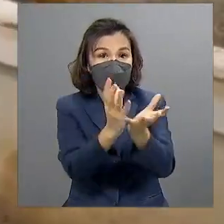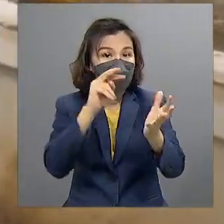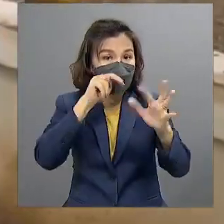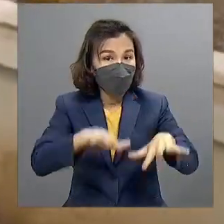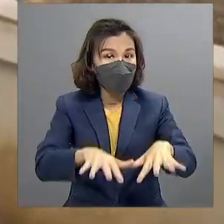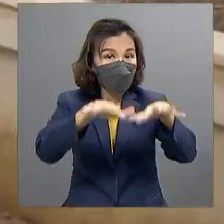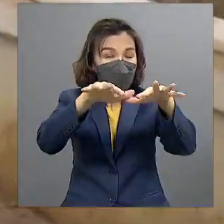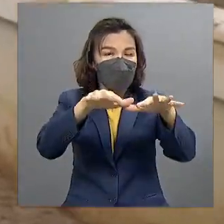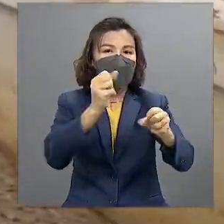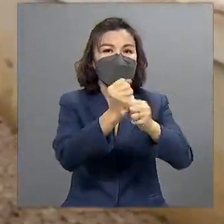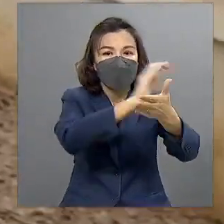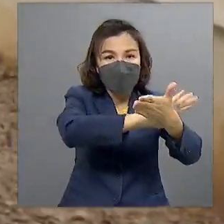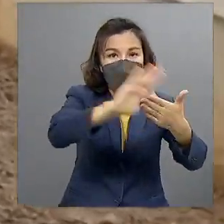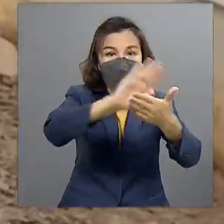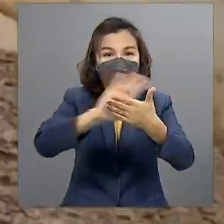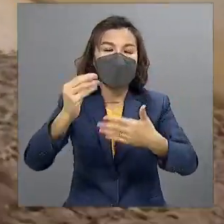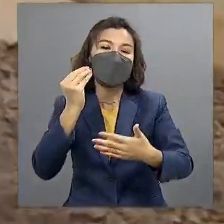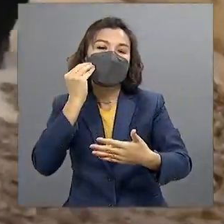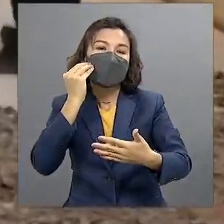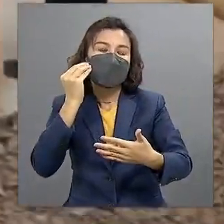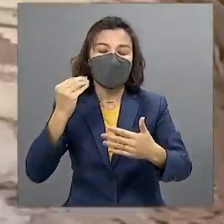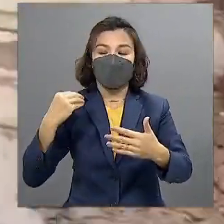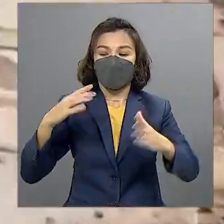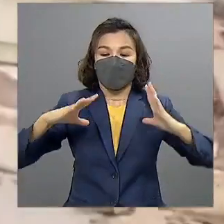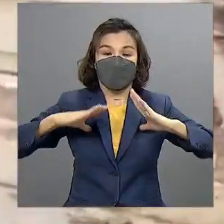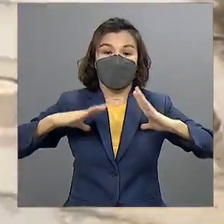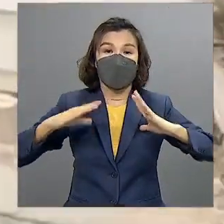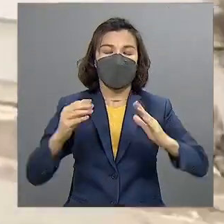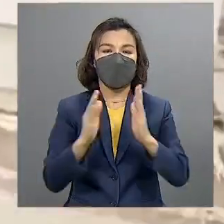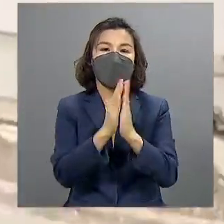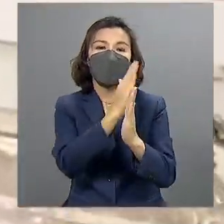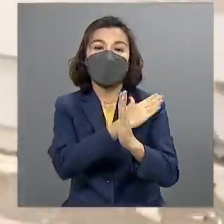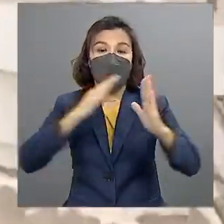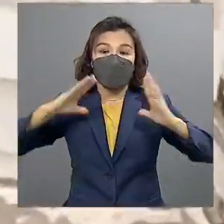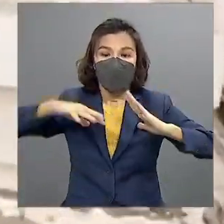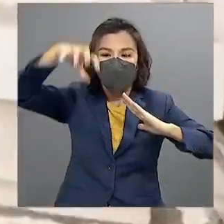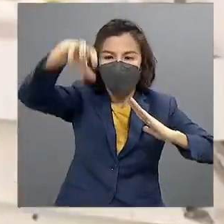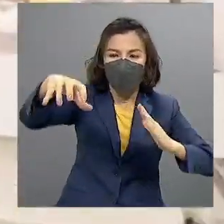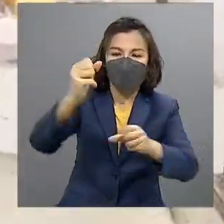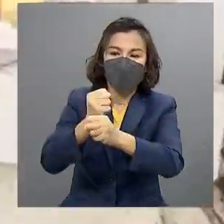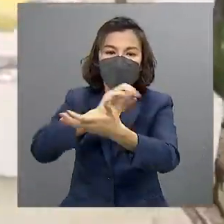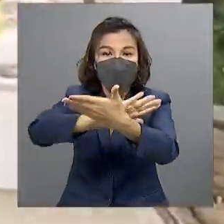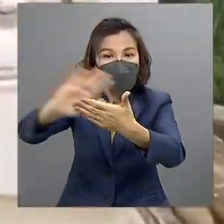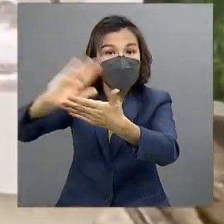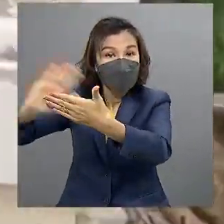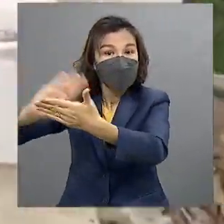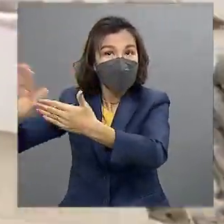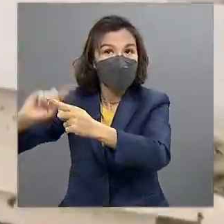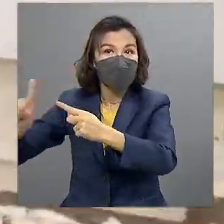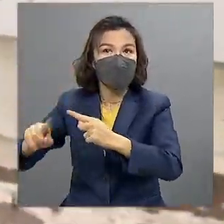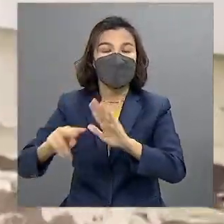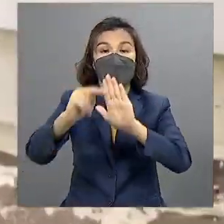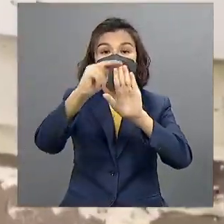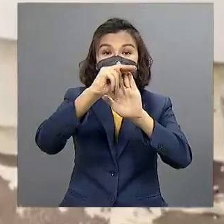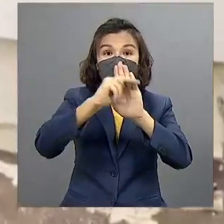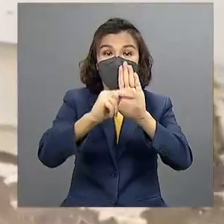ฏิที่พักของพระสงฆ์ตามที่ผู้นำชุมชนร้องขอไปค่ะตามนโยบายของพลตำรวจเอกสุวัฒน์แจ้งยอดสุขผู้บัญ